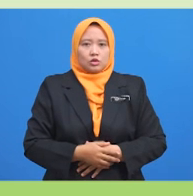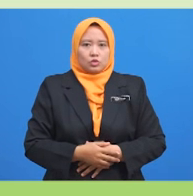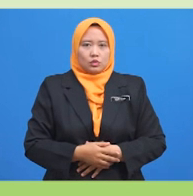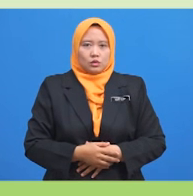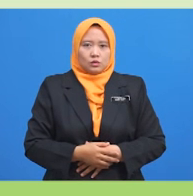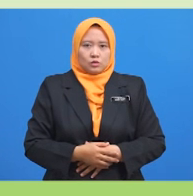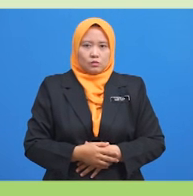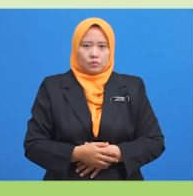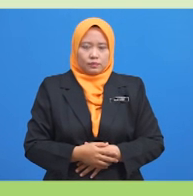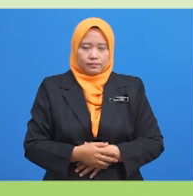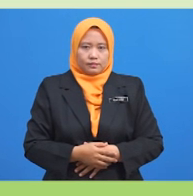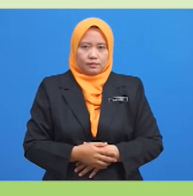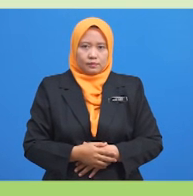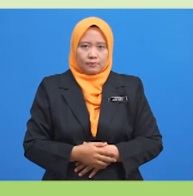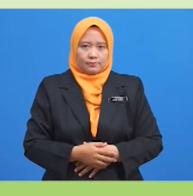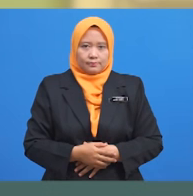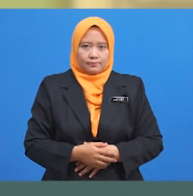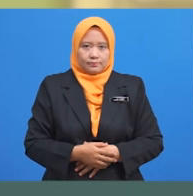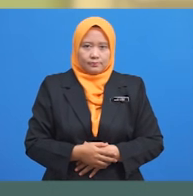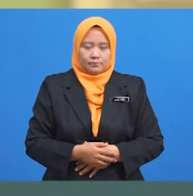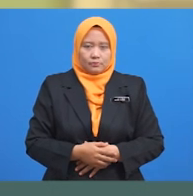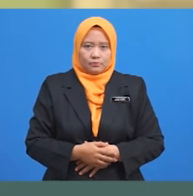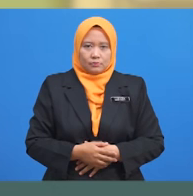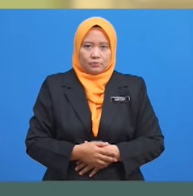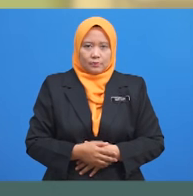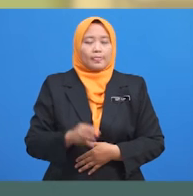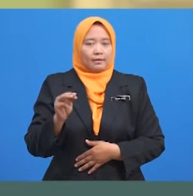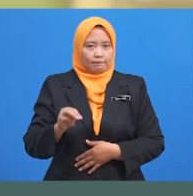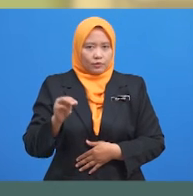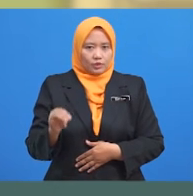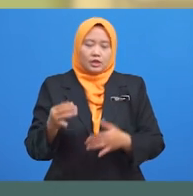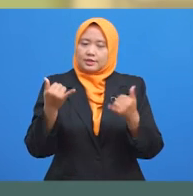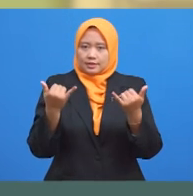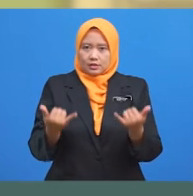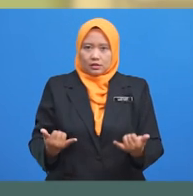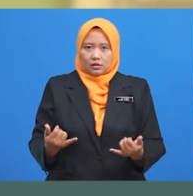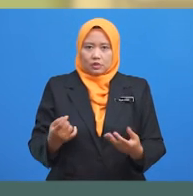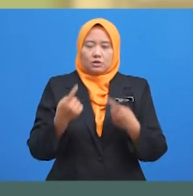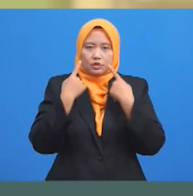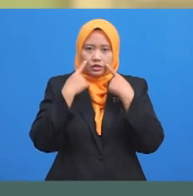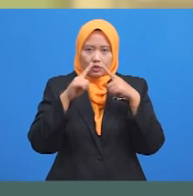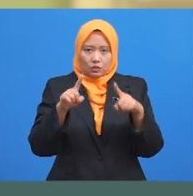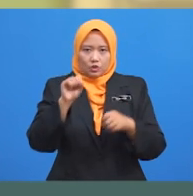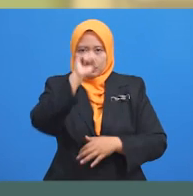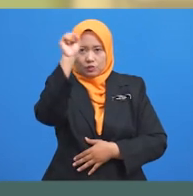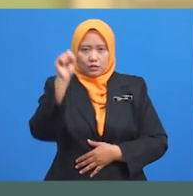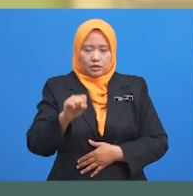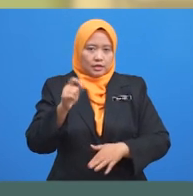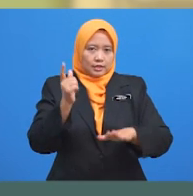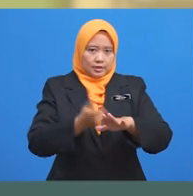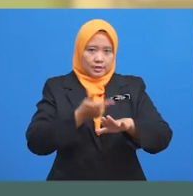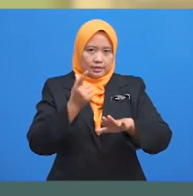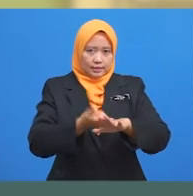dengan perubahan jumlah keluaran. Murid-murid, sekarang kita akan jawab soalan latihan